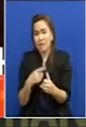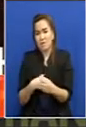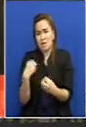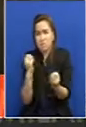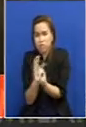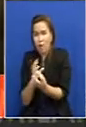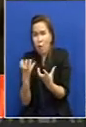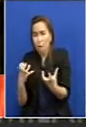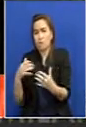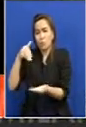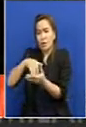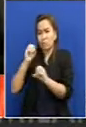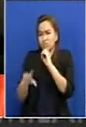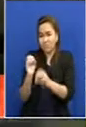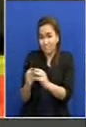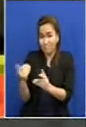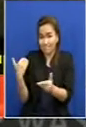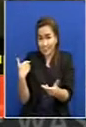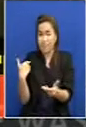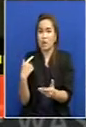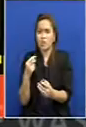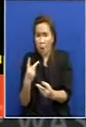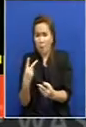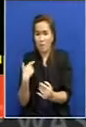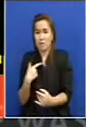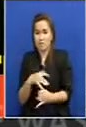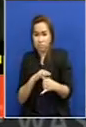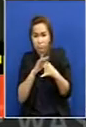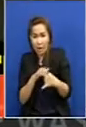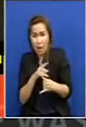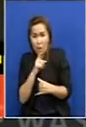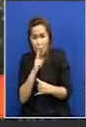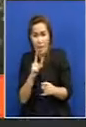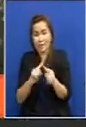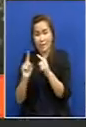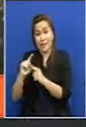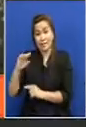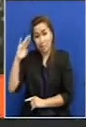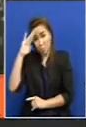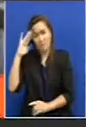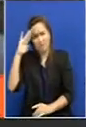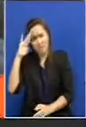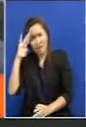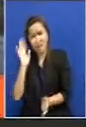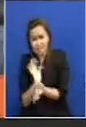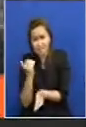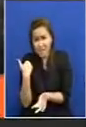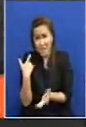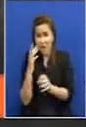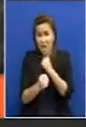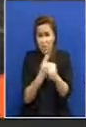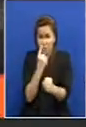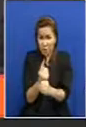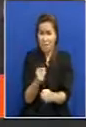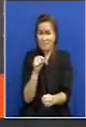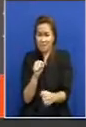ทรัพย์สินสาธารณะ1กระทงตามมาด้วยการข่มขู่คุกคามทหารกับตำรวจอีก1กระทงคุณอัชวินเด็ก1ขวบน่าจะ